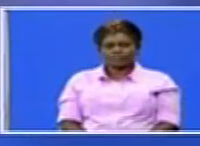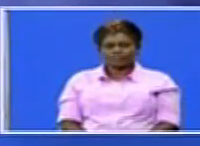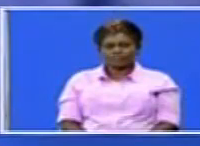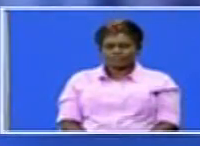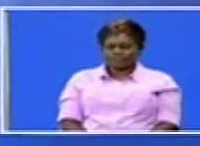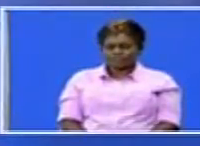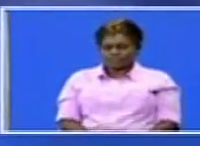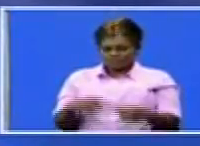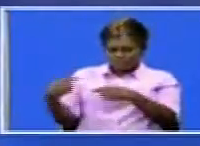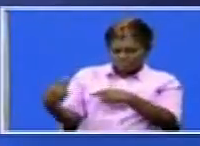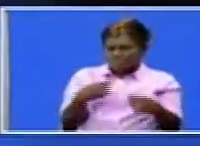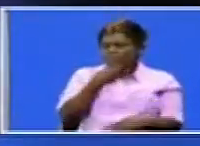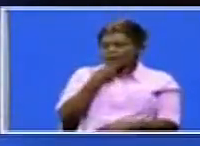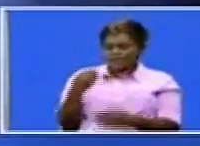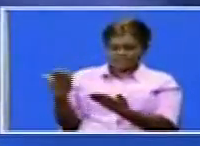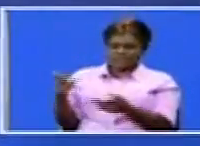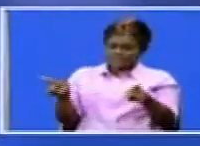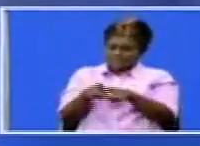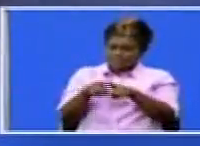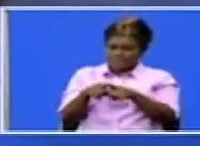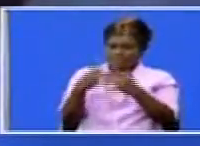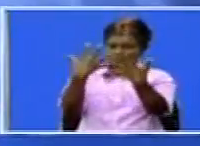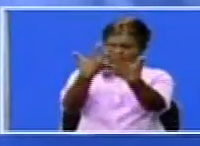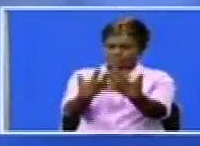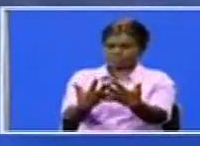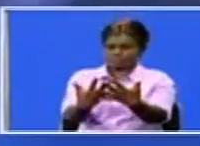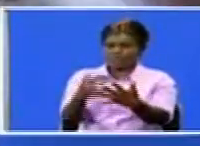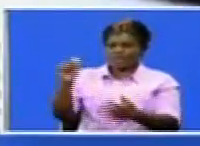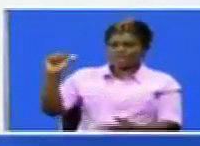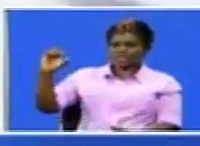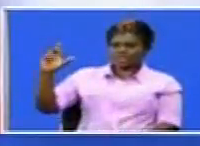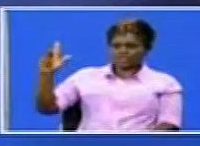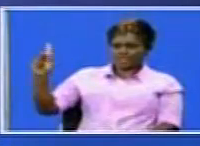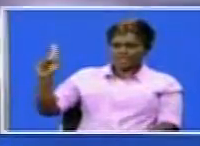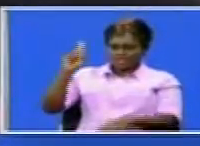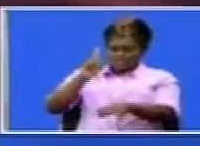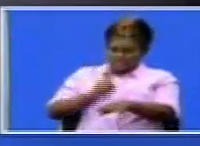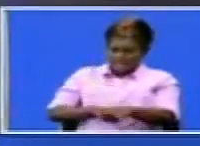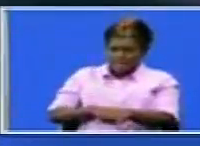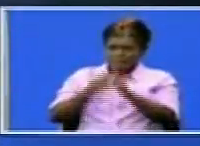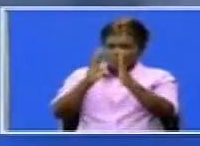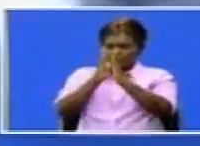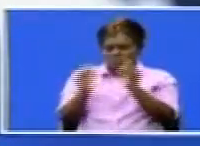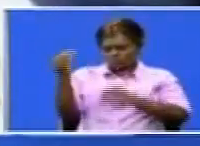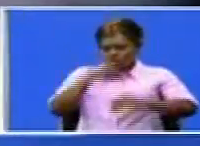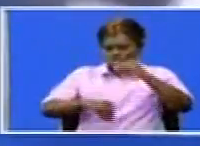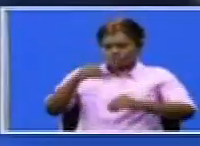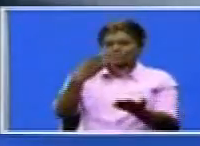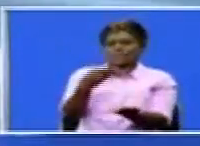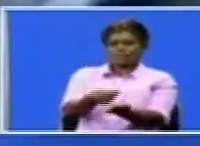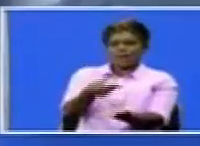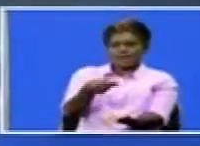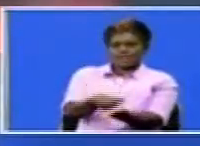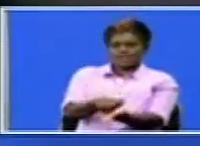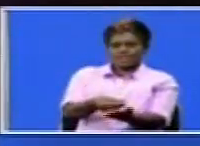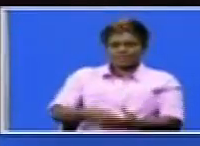Msimamizi wake George Wainaina naye akafumaniwa katika kanisa la All Saints Cathedral alipokuwa katika hafla ya kuchangisha pesa.